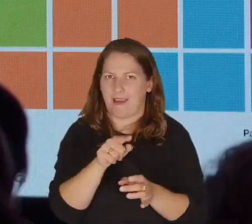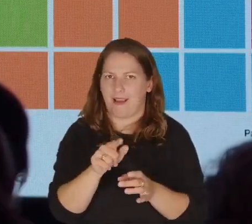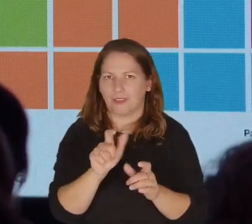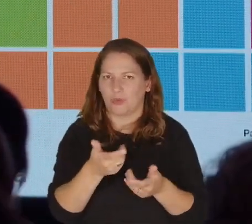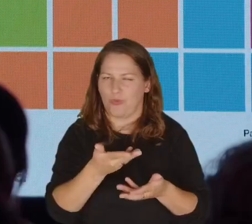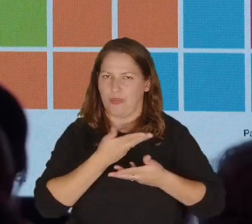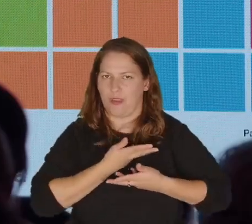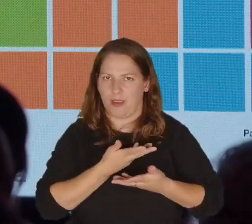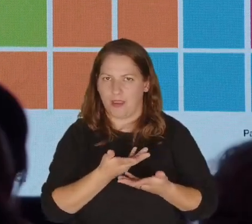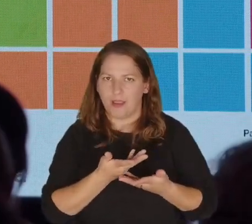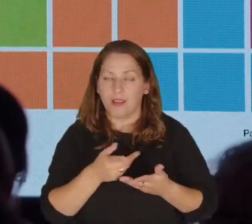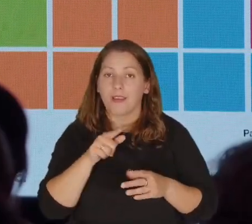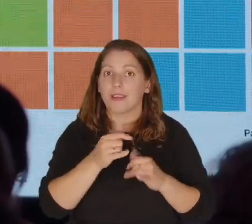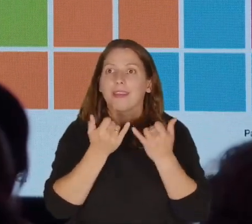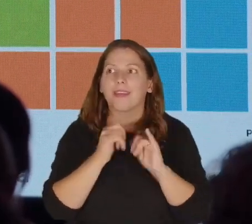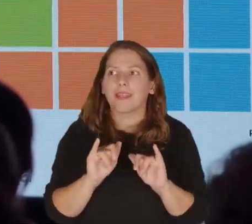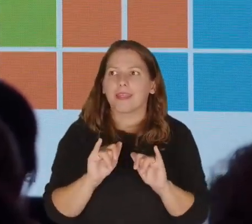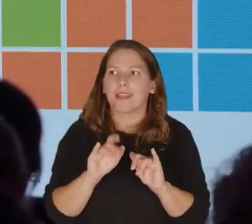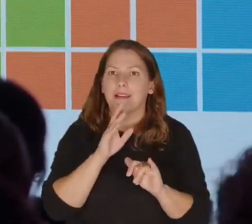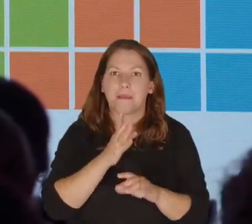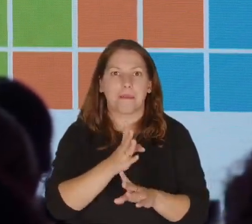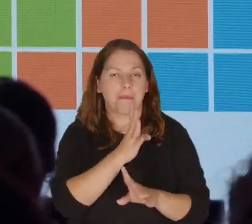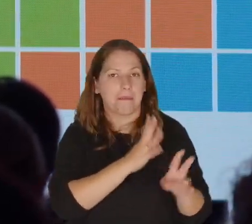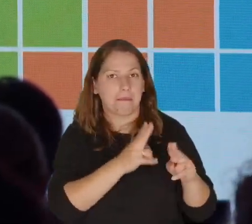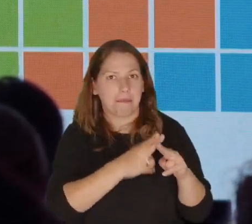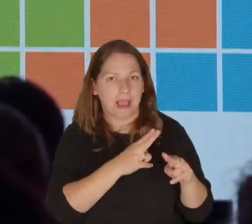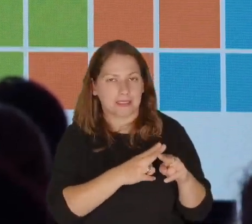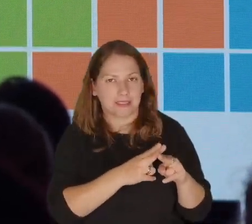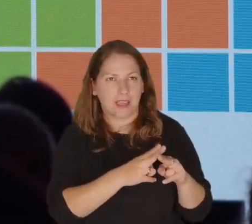wychodziła. Że w wypadku innego pacjenta